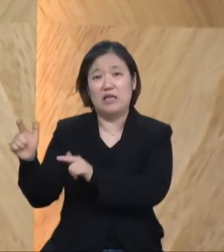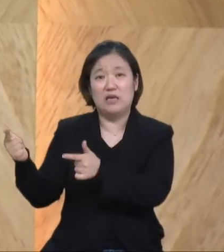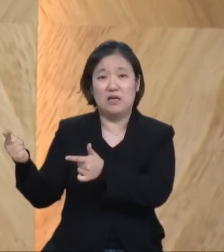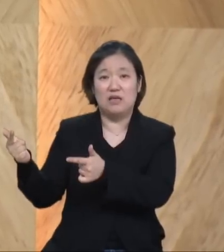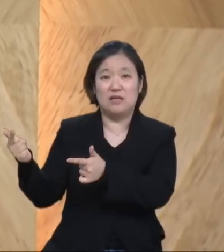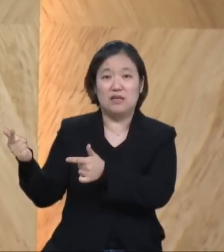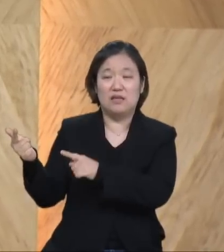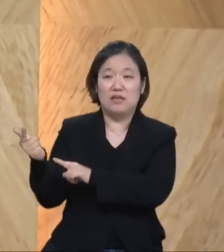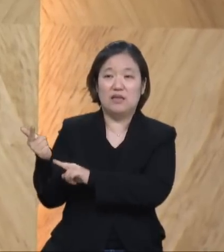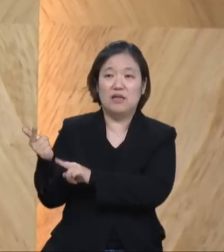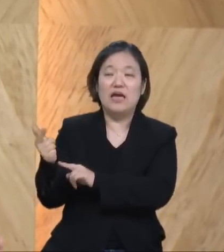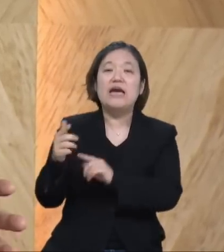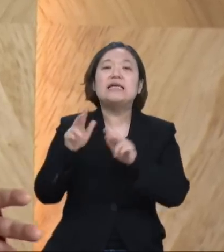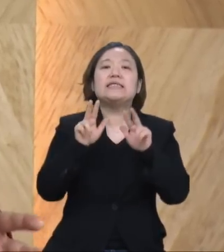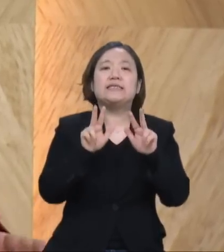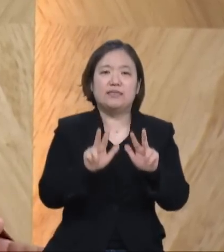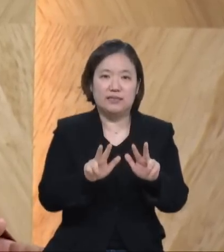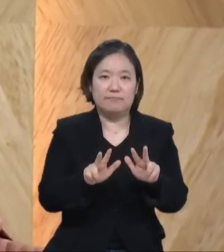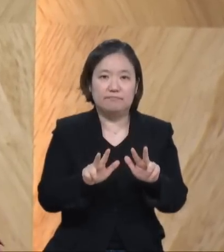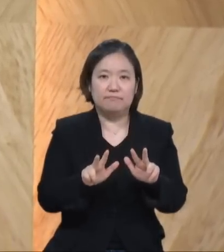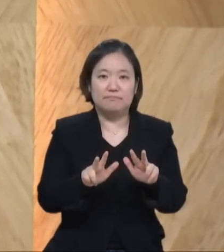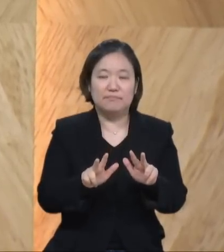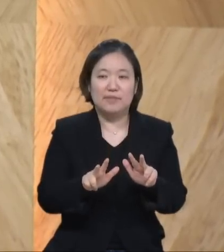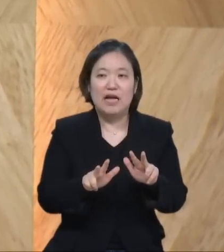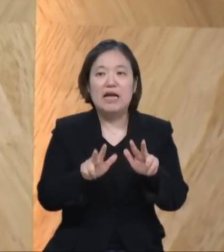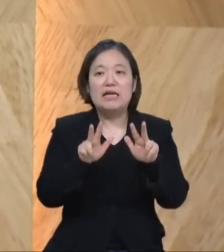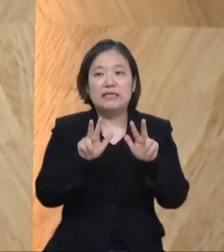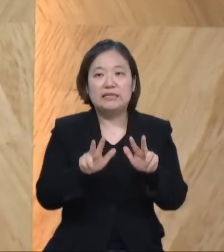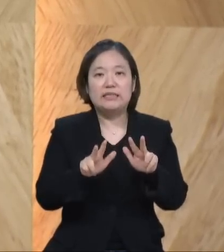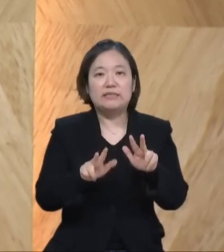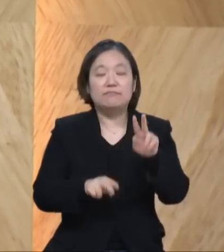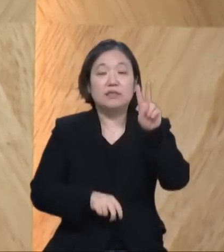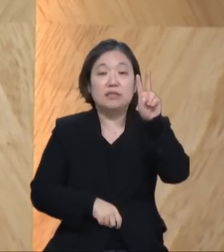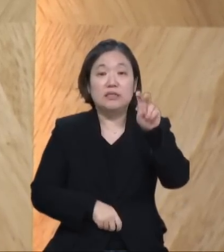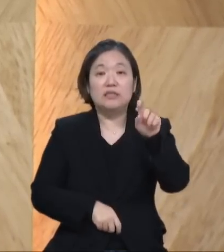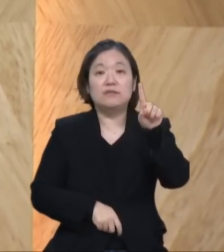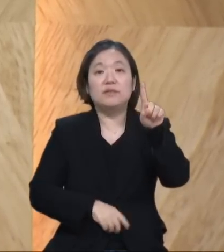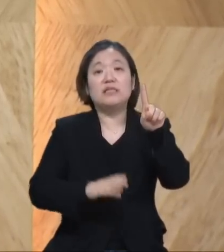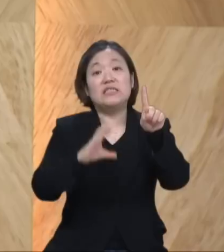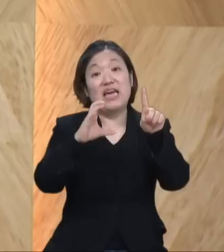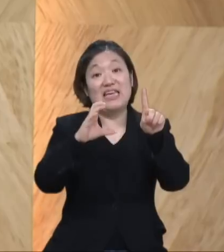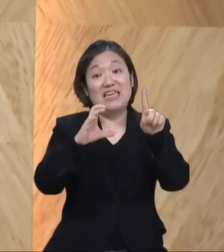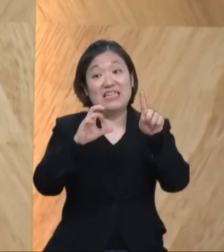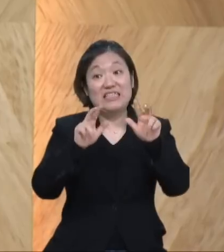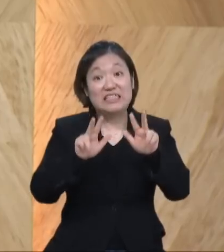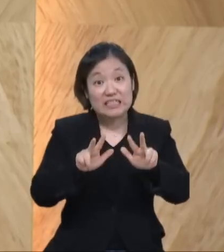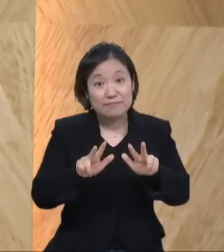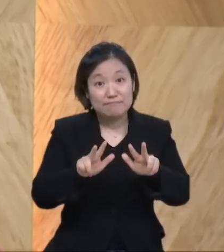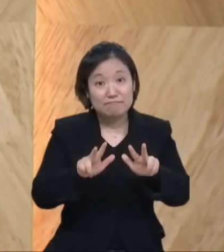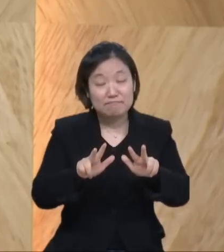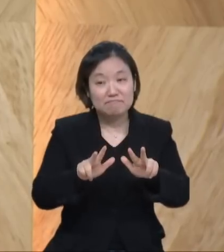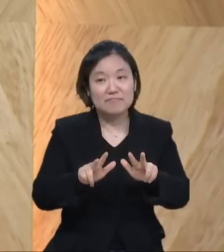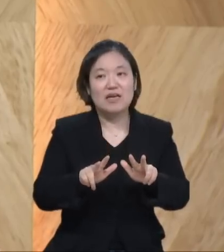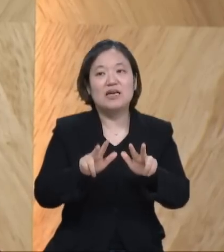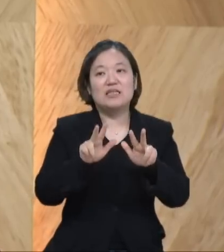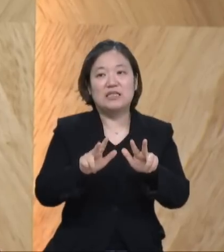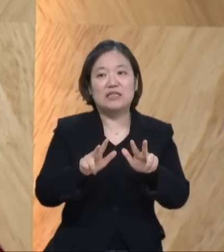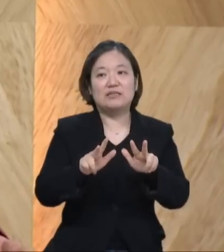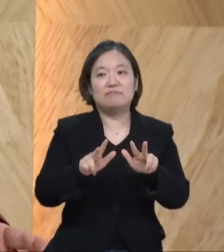아니고 지금이 순간 21세기 지금이 순간